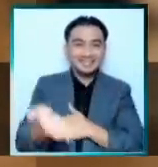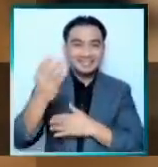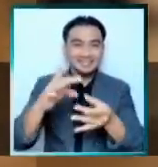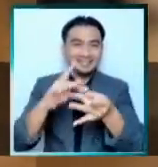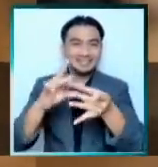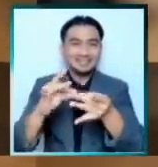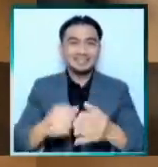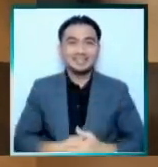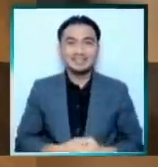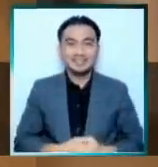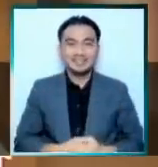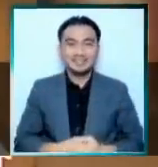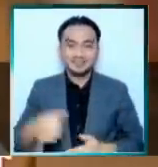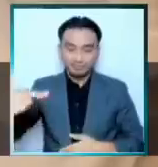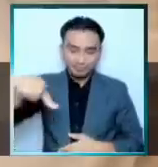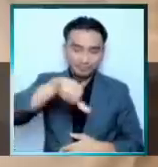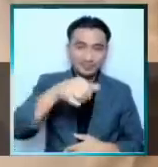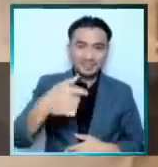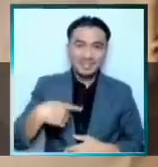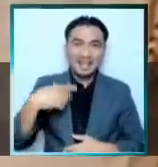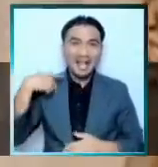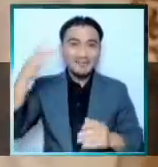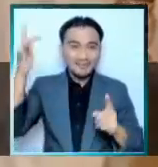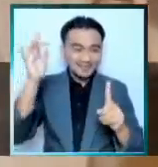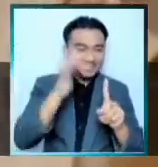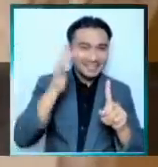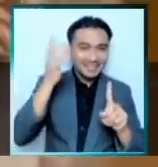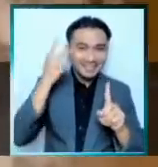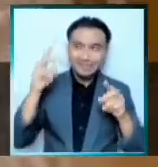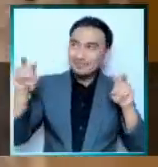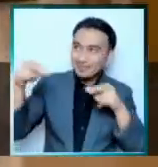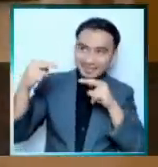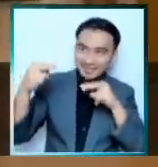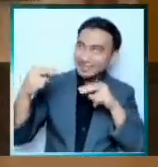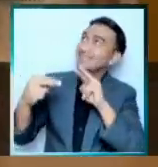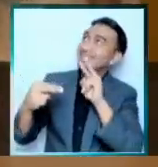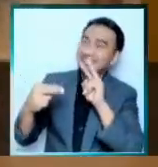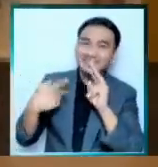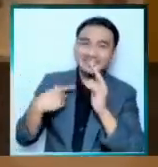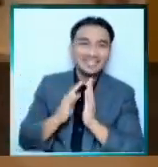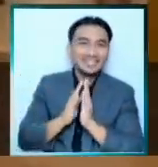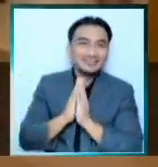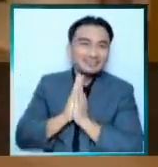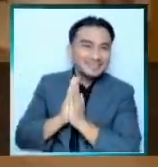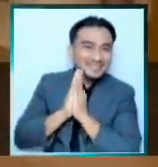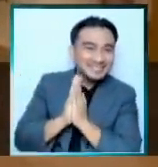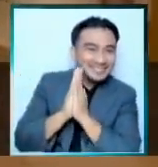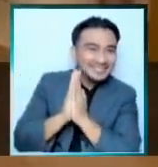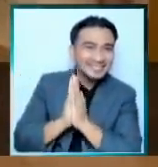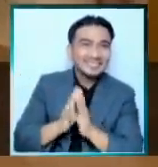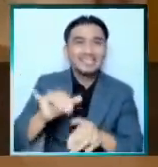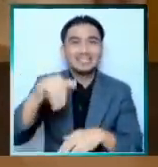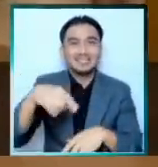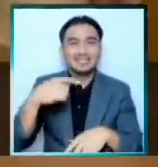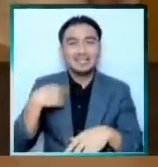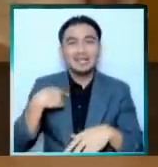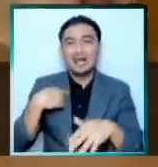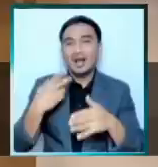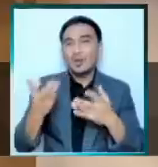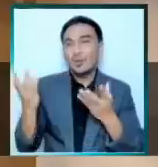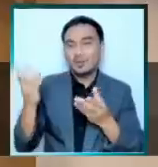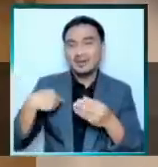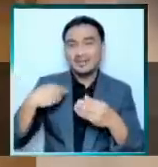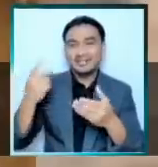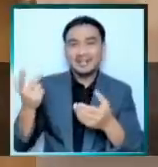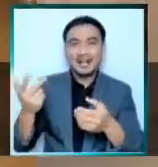La. Ayun na nga, oh. Mukhang tumingin pa sa langit ang baby. Ang uploader ng video na yan na si Julian Espenida ay isa sa